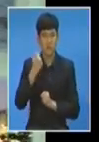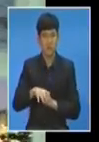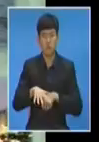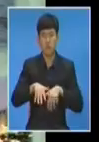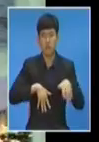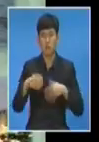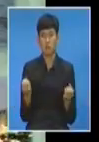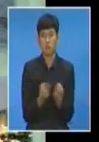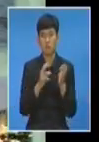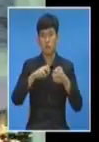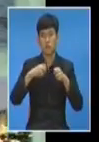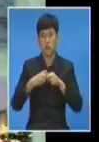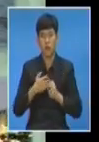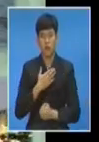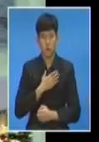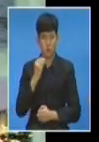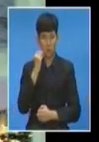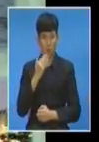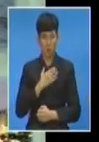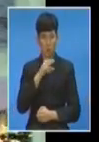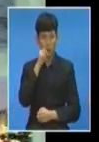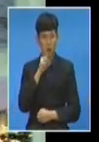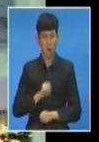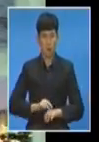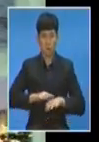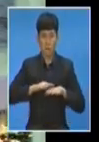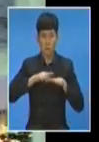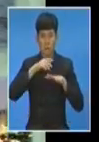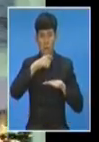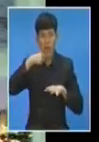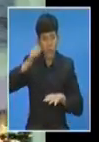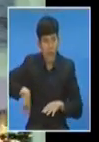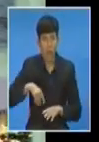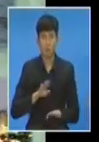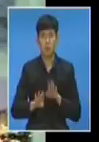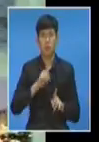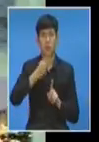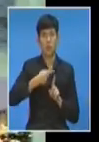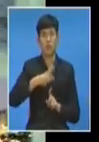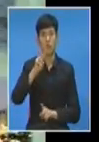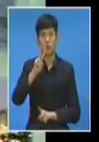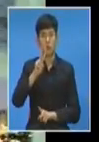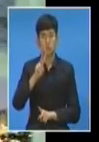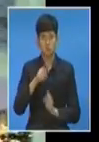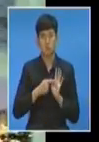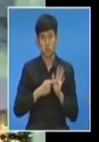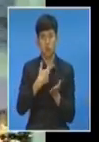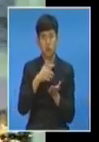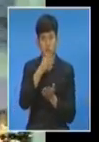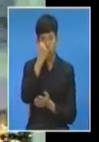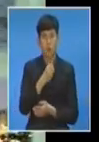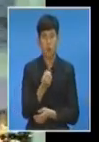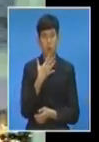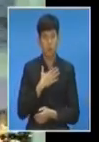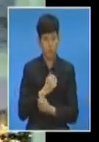ะผมอยู่บางกลวยผมจมก่อนเพื่อนผมแห้งทีหลังเพื่อน2เดือนกว่าอย่างนี้เป็นต้นฮะพอบอกผมว่าเอาอยู่ผมก็